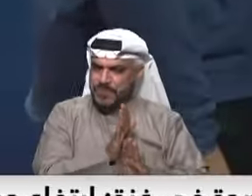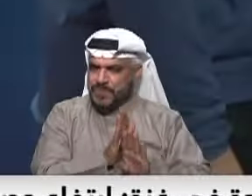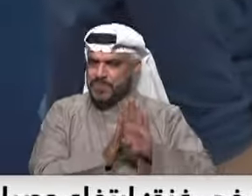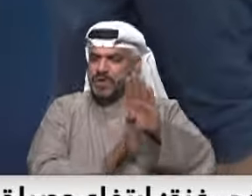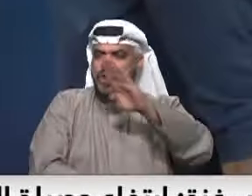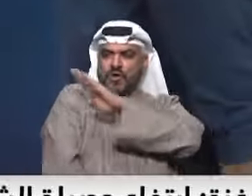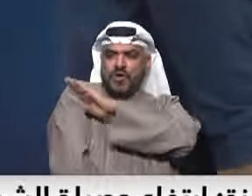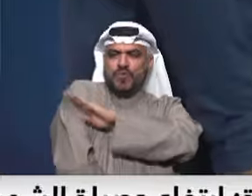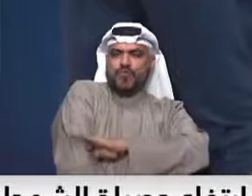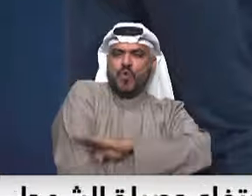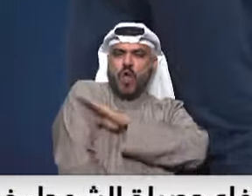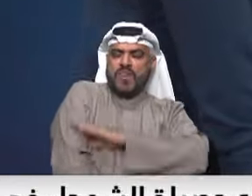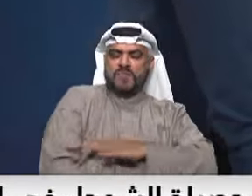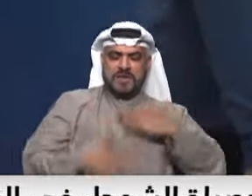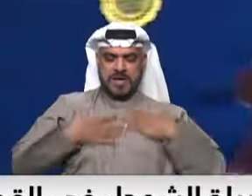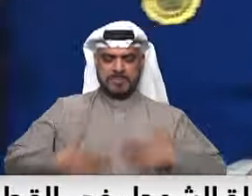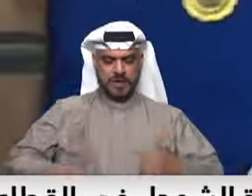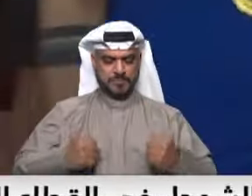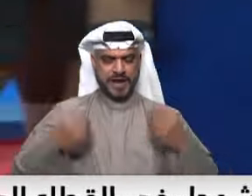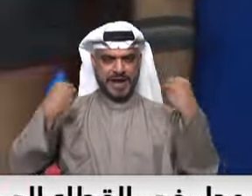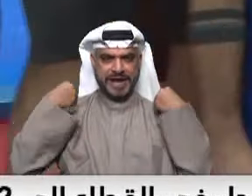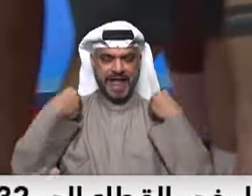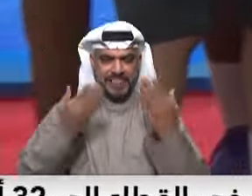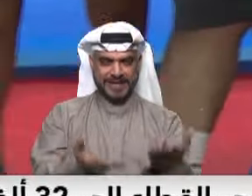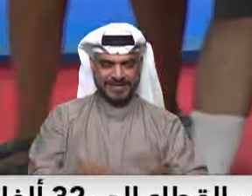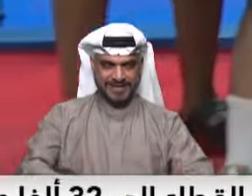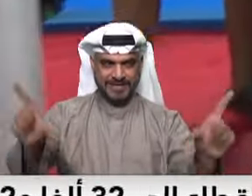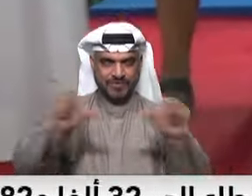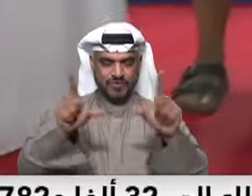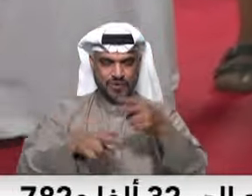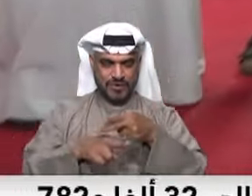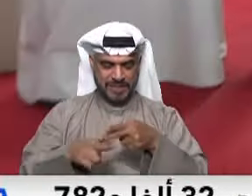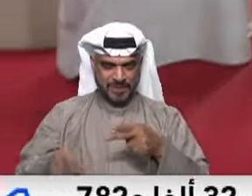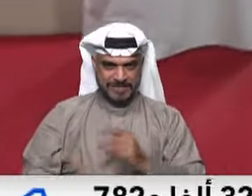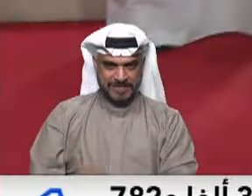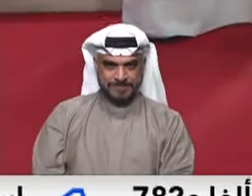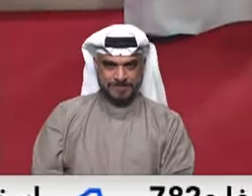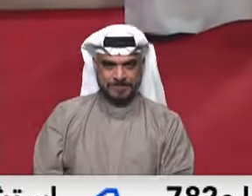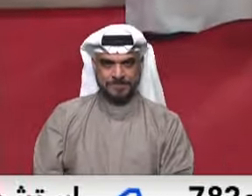موظفي القطاع المصرفي. رائد الشمري لتلفزيون دولة الكويت.